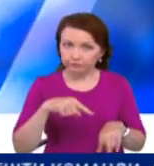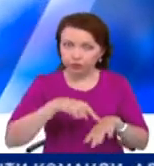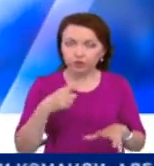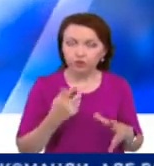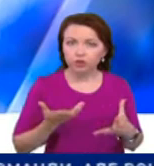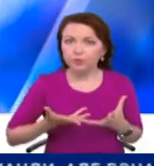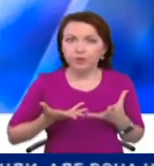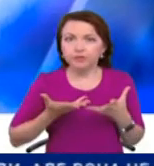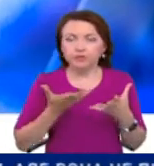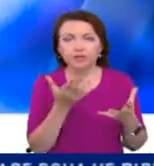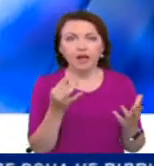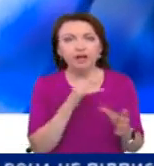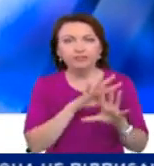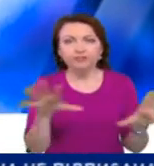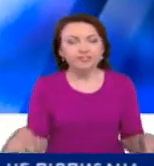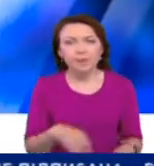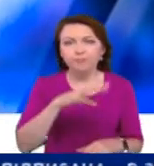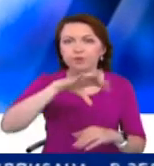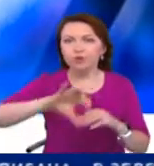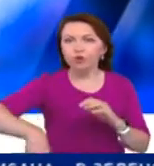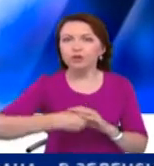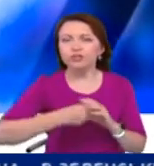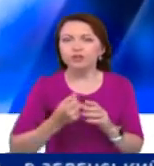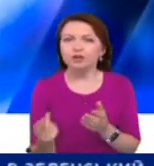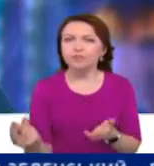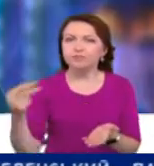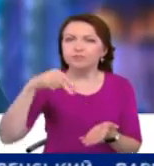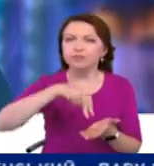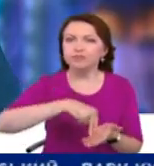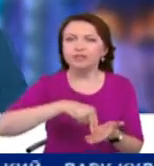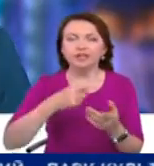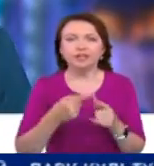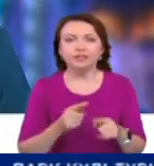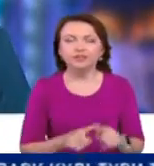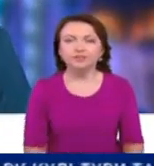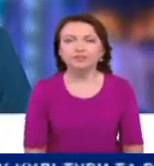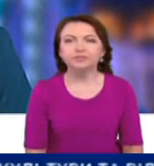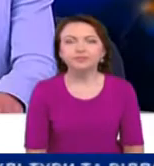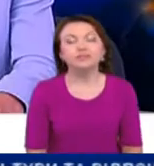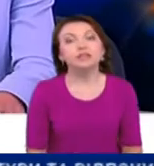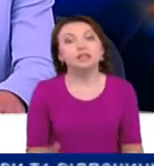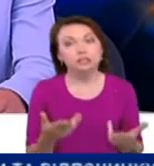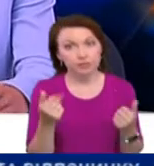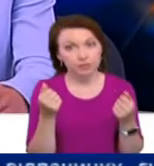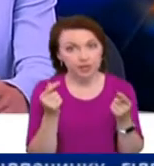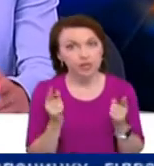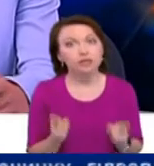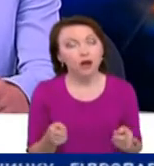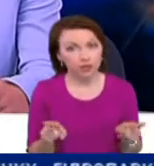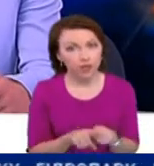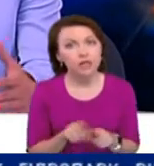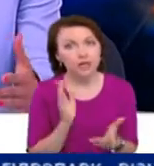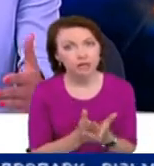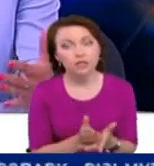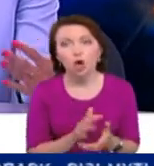несе, що ти зараз все підкориш, піднімешся на Empire State Building. Тело на самом деле, да, это отчасти так и есть, потому